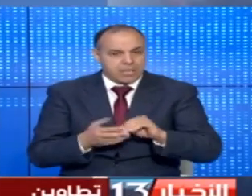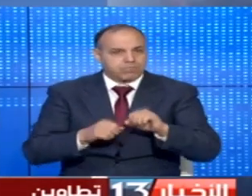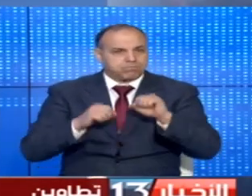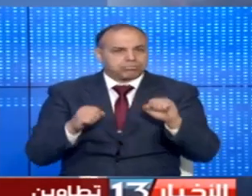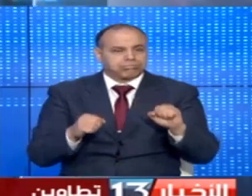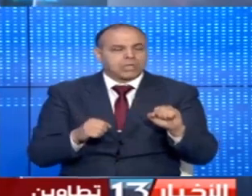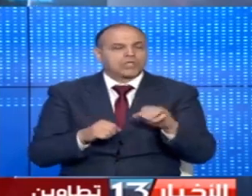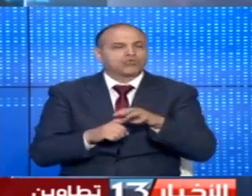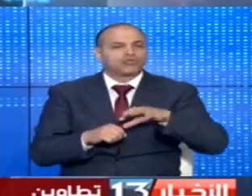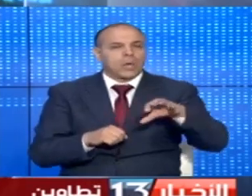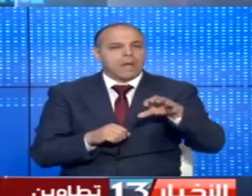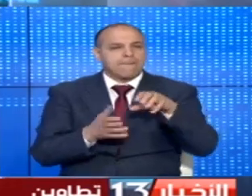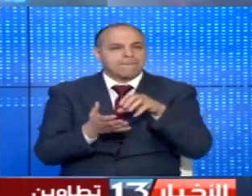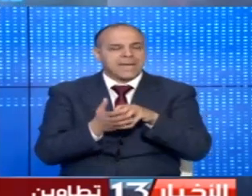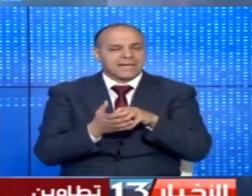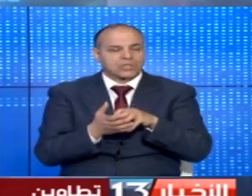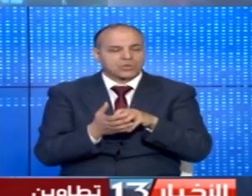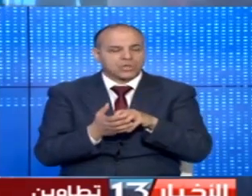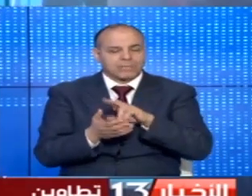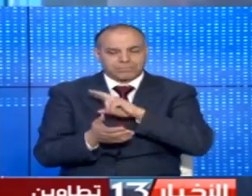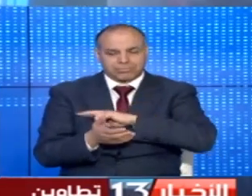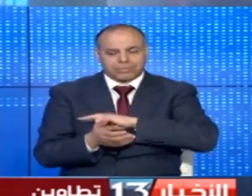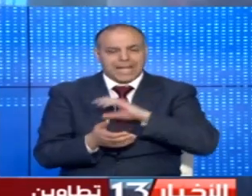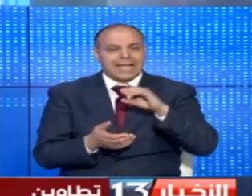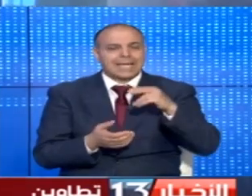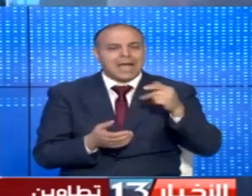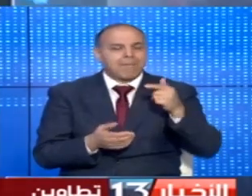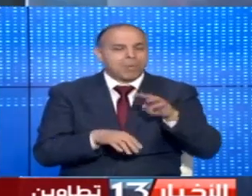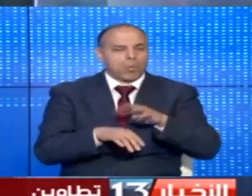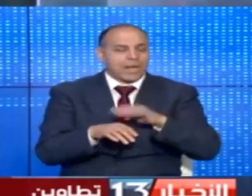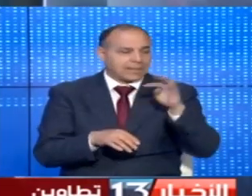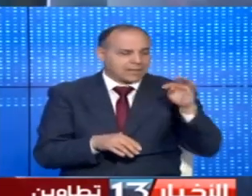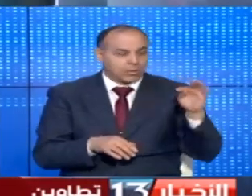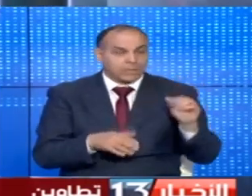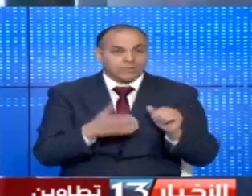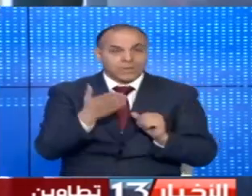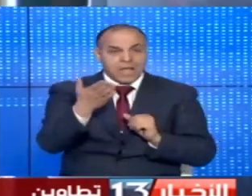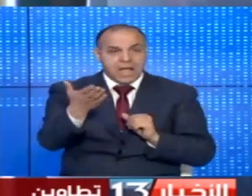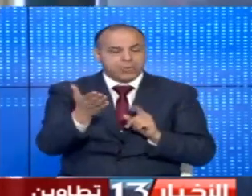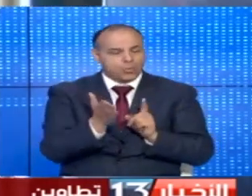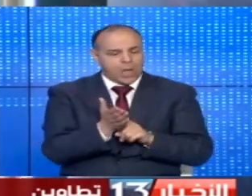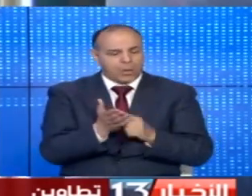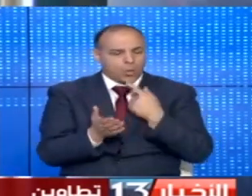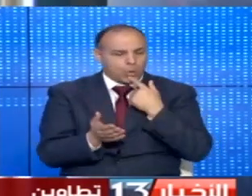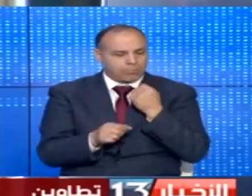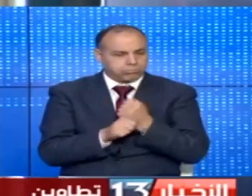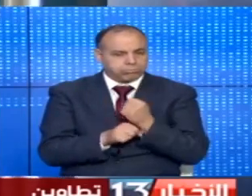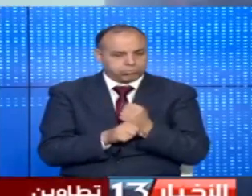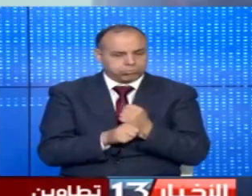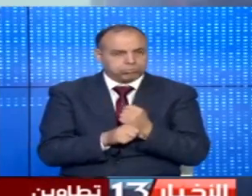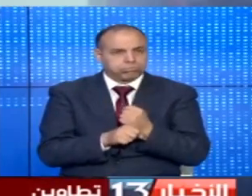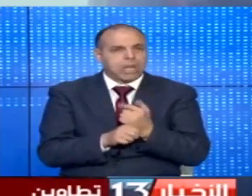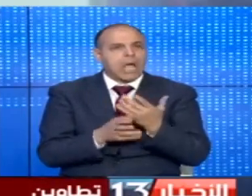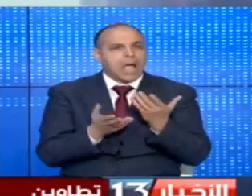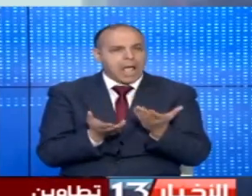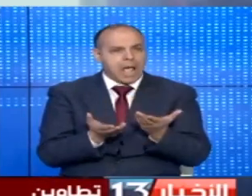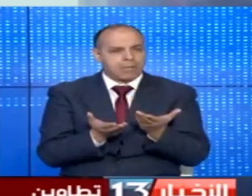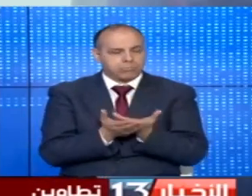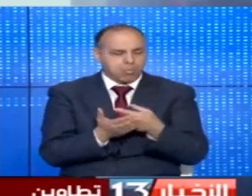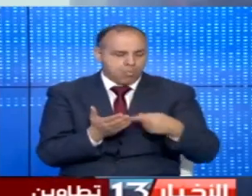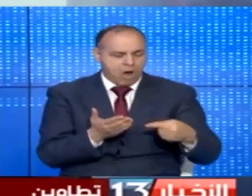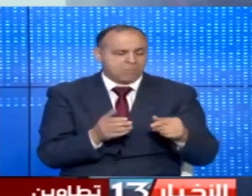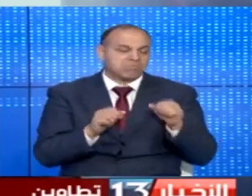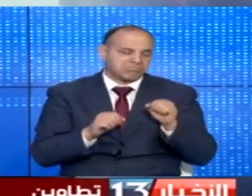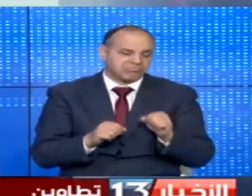الجهويه للمركز الوطني للتامين على المرض بولايه طويله تؤكد عملها على تغطيه هذا النقص